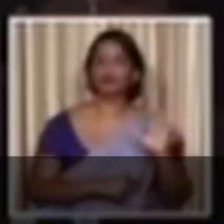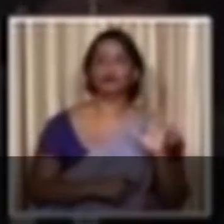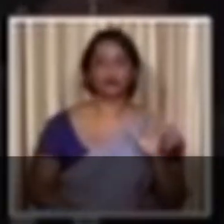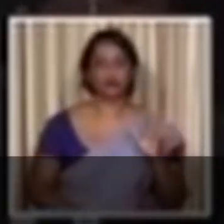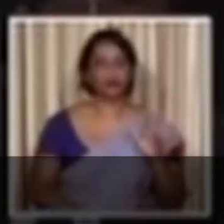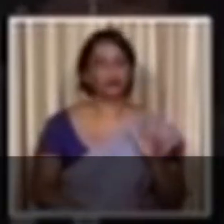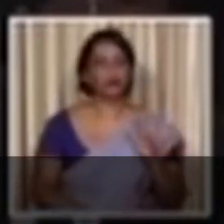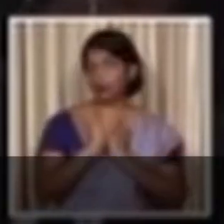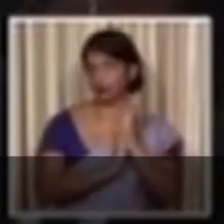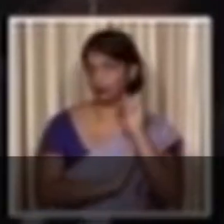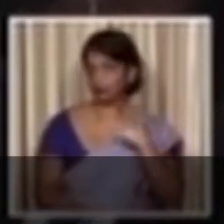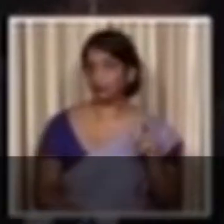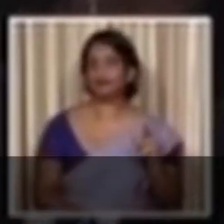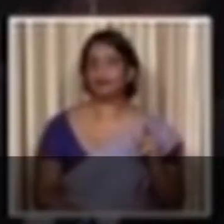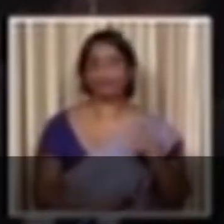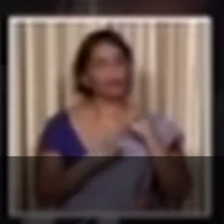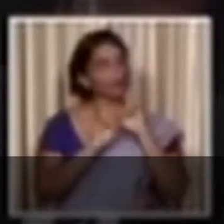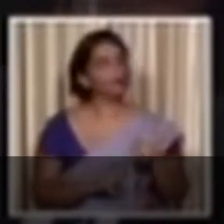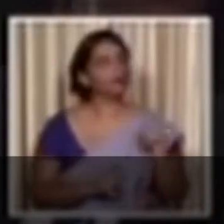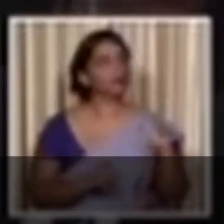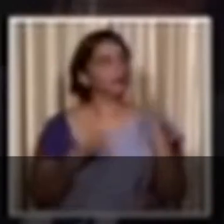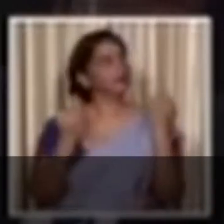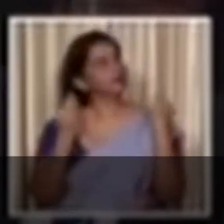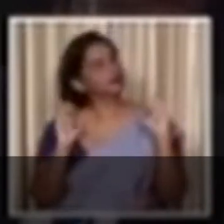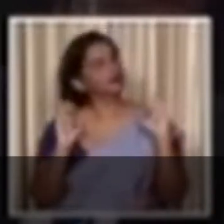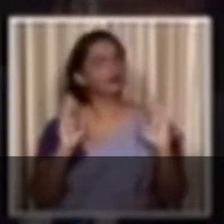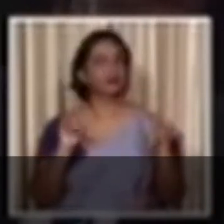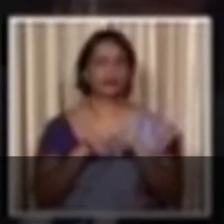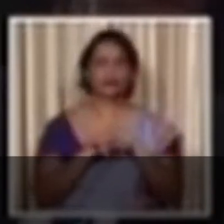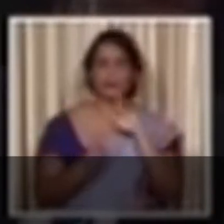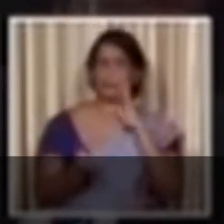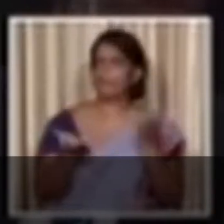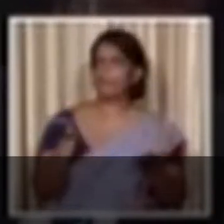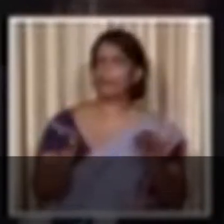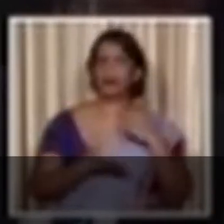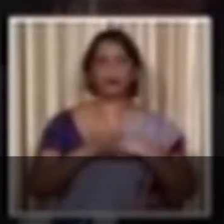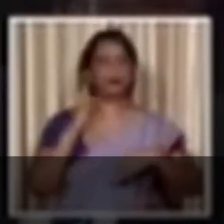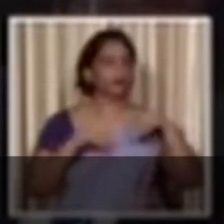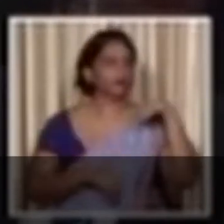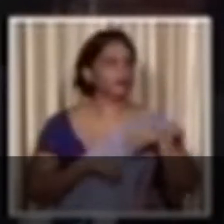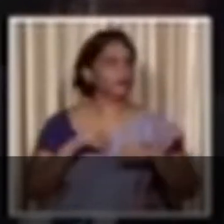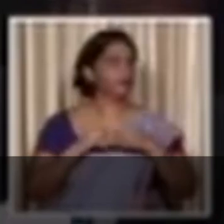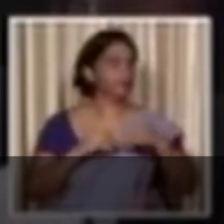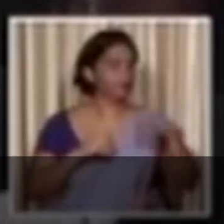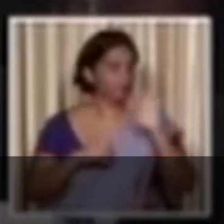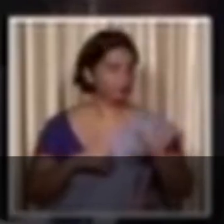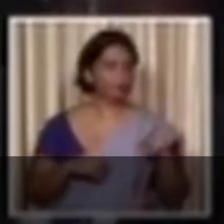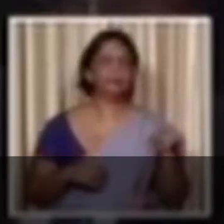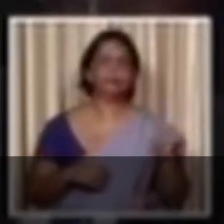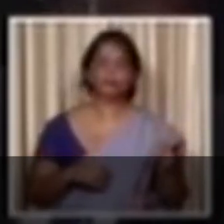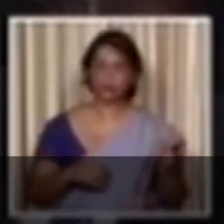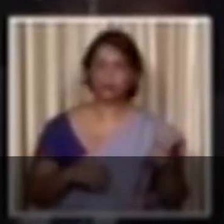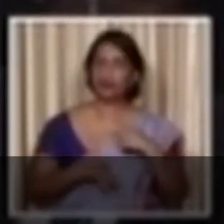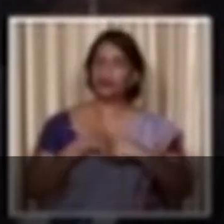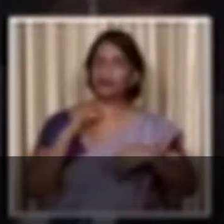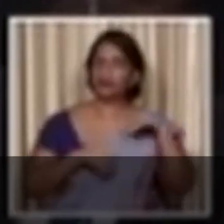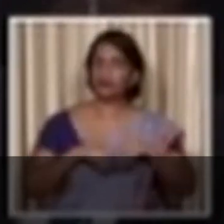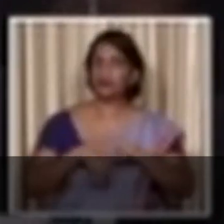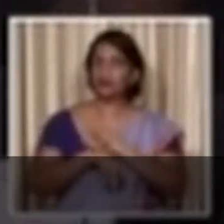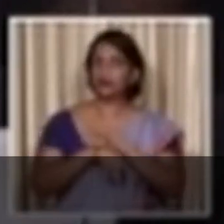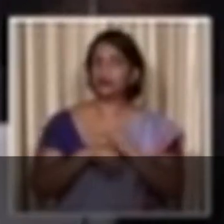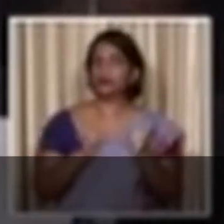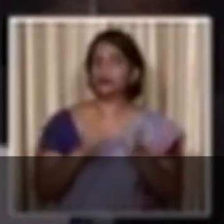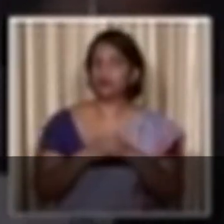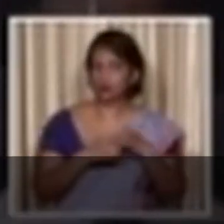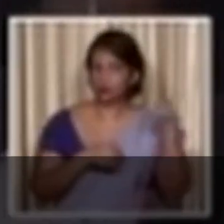ප්‍රතිපත්තිය අංගයකි. එබැවින් නිදහස් හා සාධාරණ මැතිවරණයක් පැවැත්වීම සඳහා මැතිවරණ කොමිසමේ